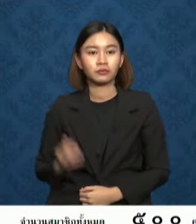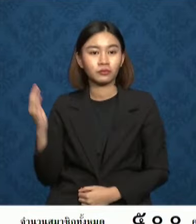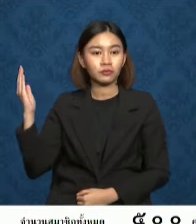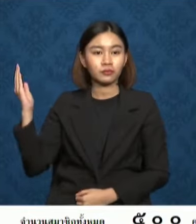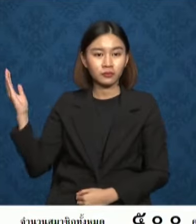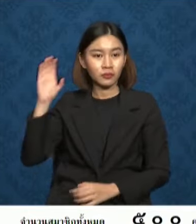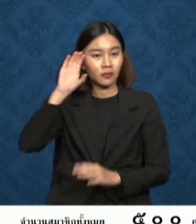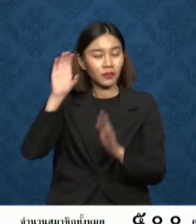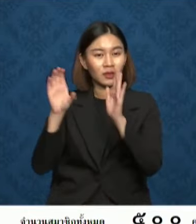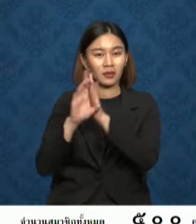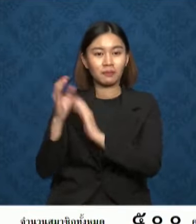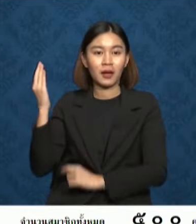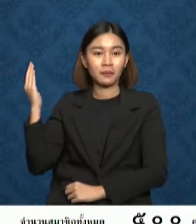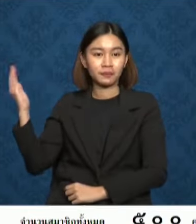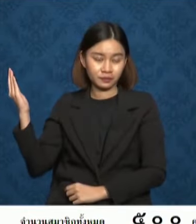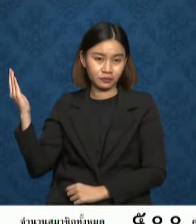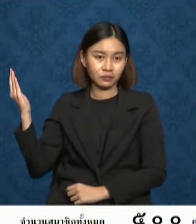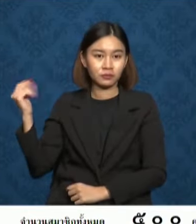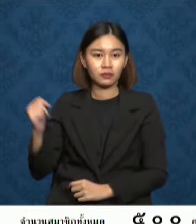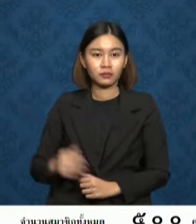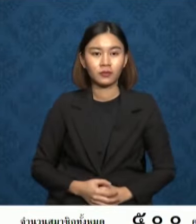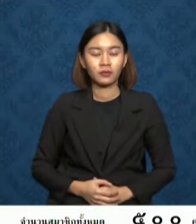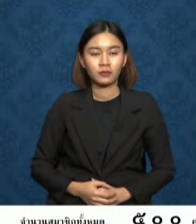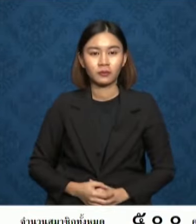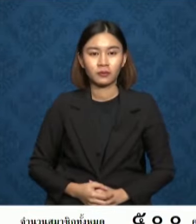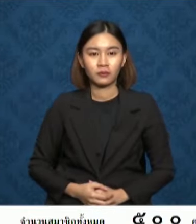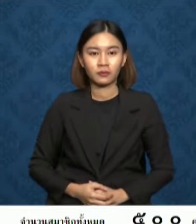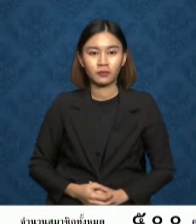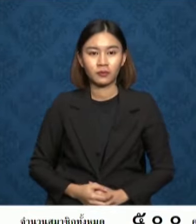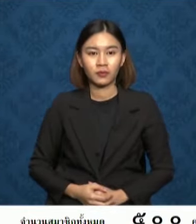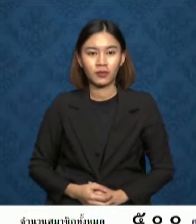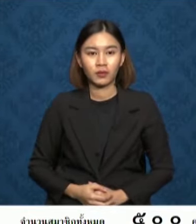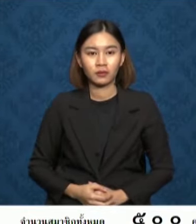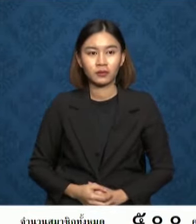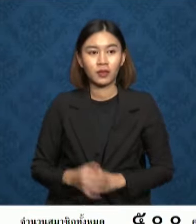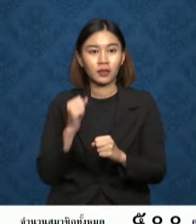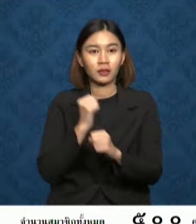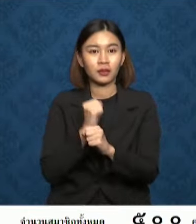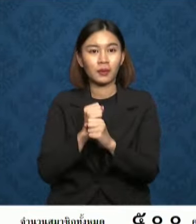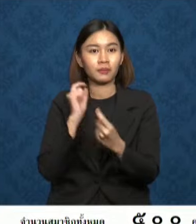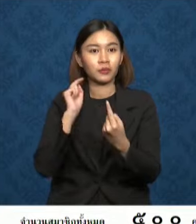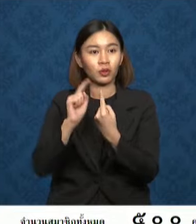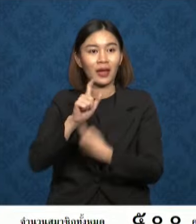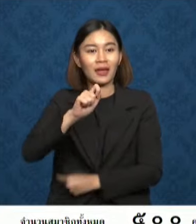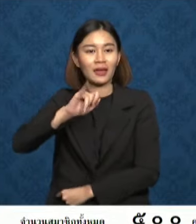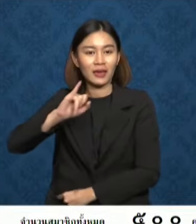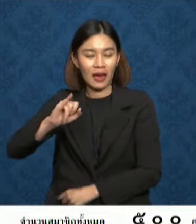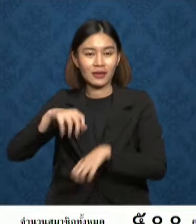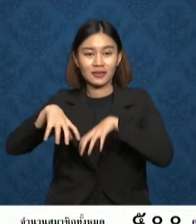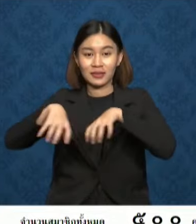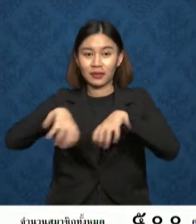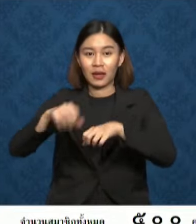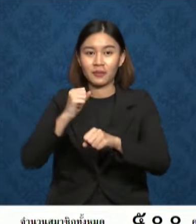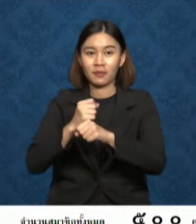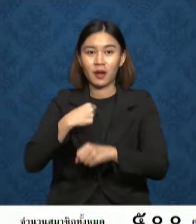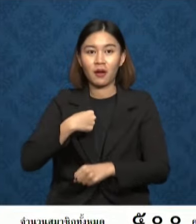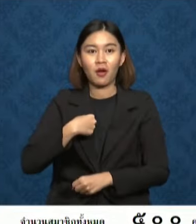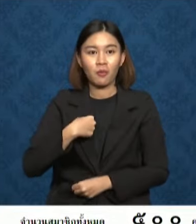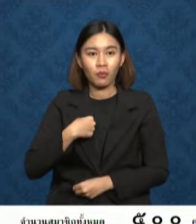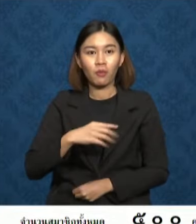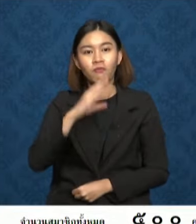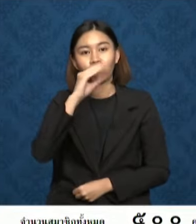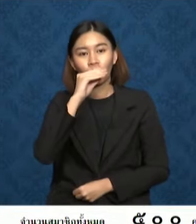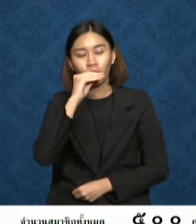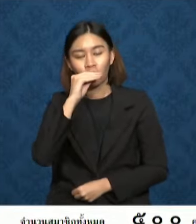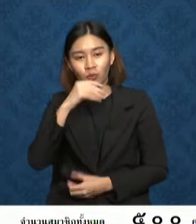ภาพทททานเห็น ในซายมอขทุทานนะครับทอยบสไลตตรนี้ สรางขมาจาก Generative AI ครัที่ผมเข้าไป พร้อมให้มนฟัง